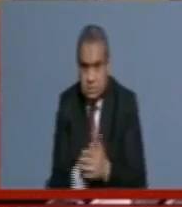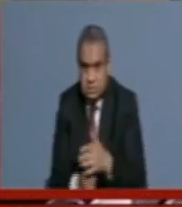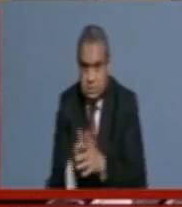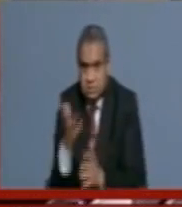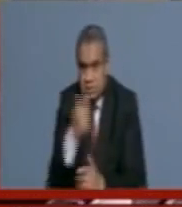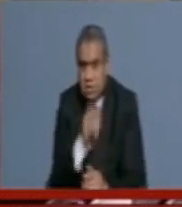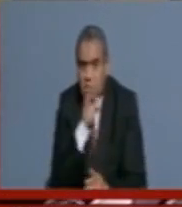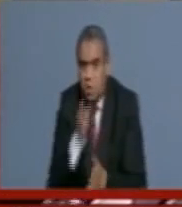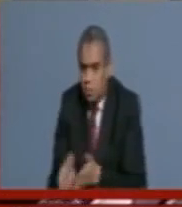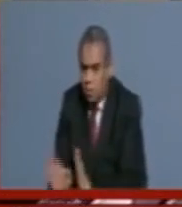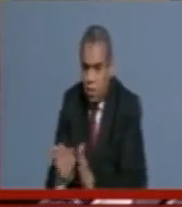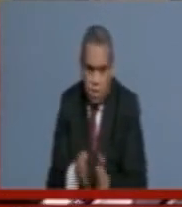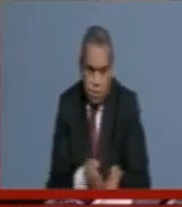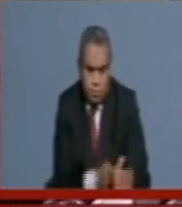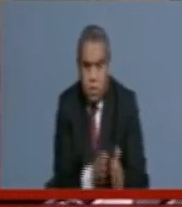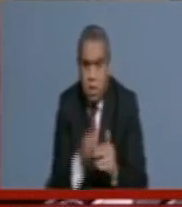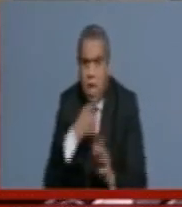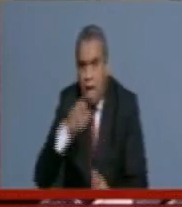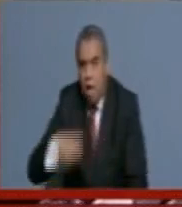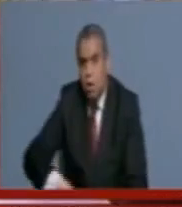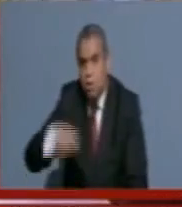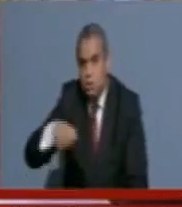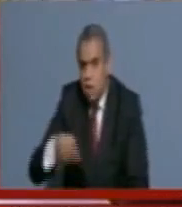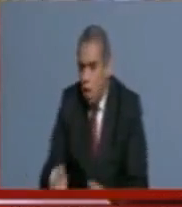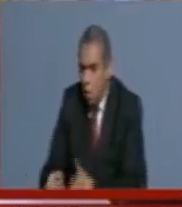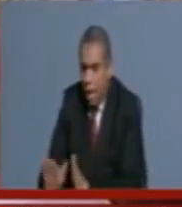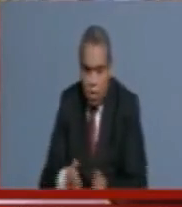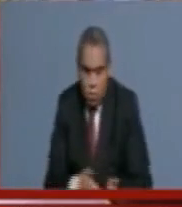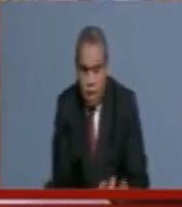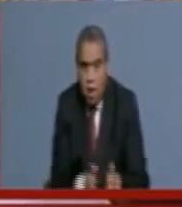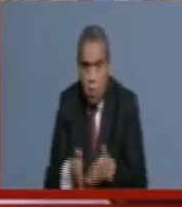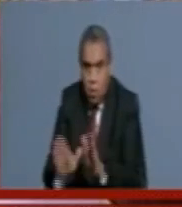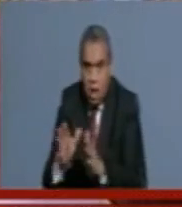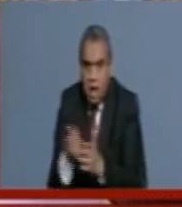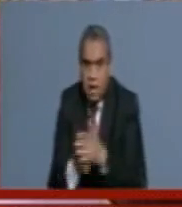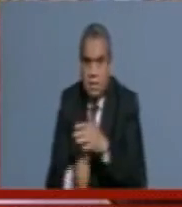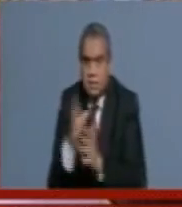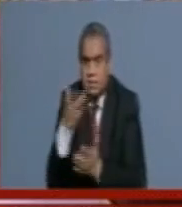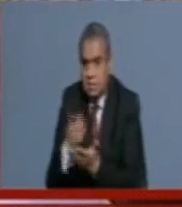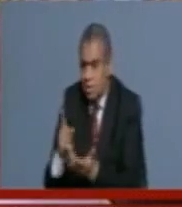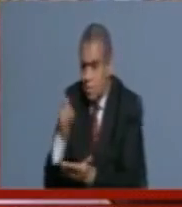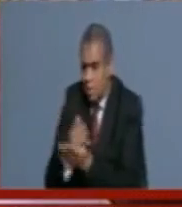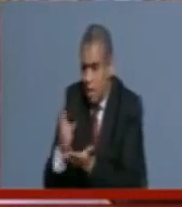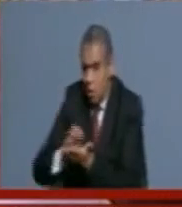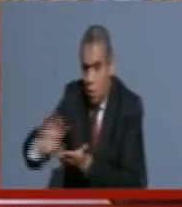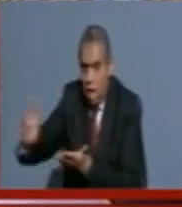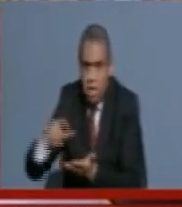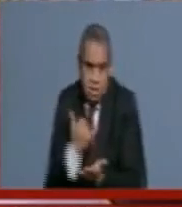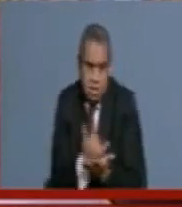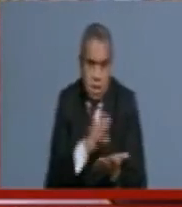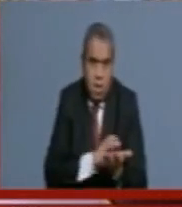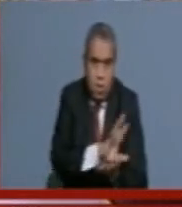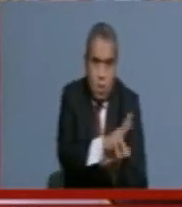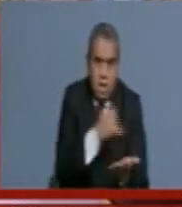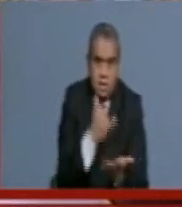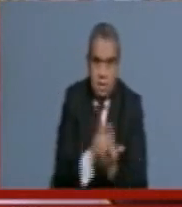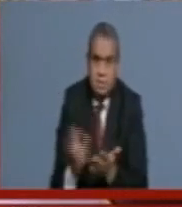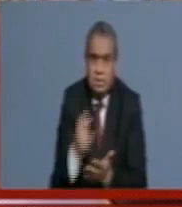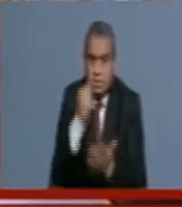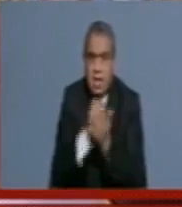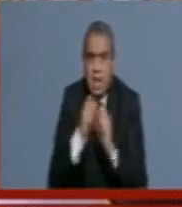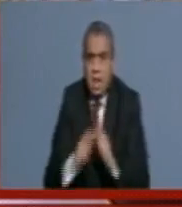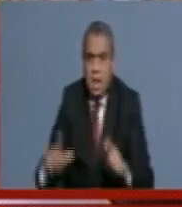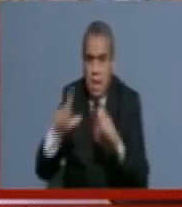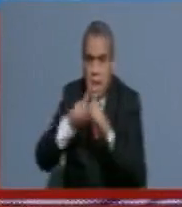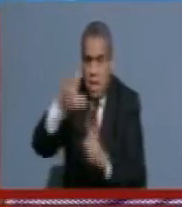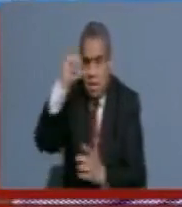في يا إما في حقيبة مستقلة عن التاني، عشان ده بيروح في اتجاه وده بيروح في اتجاه، يطلع اللجنة العامة بيسلم الأوراق لرئيس اللجنة